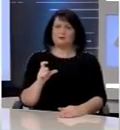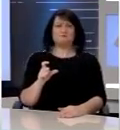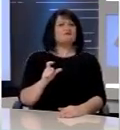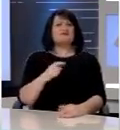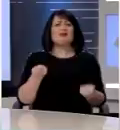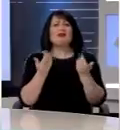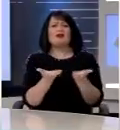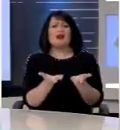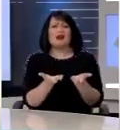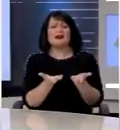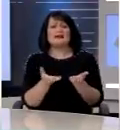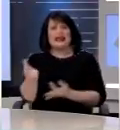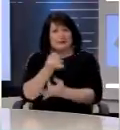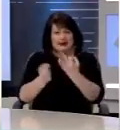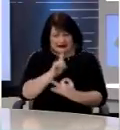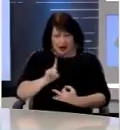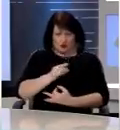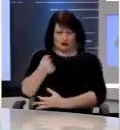φτάσατε στο σημείο να ισχυριστείτε